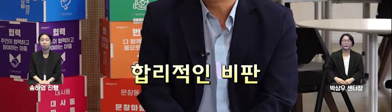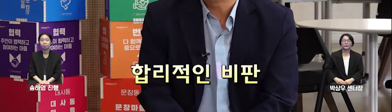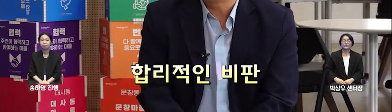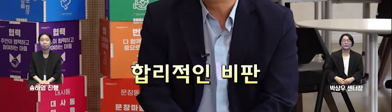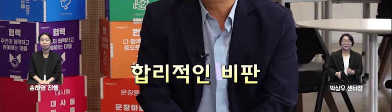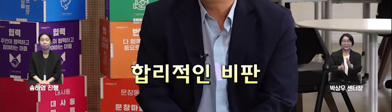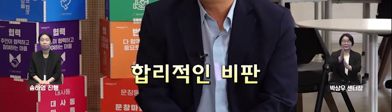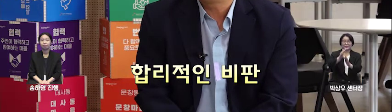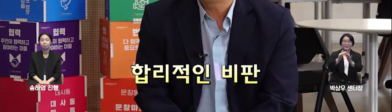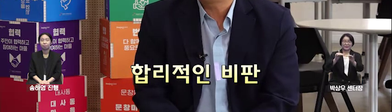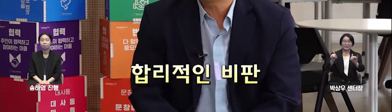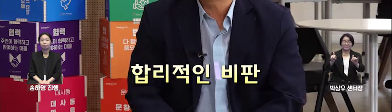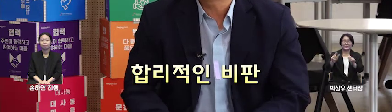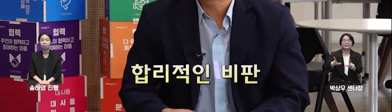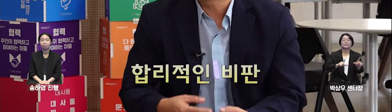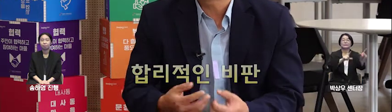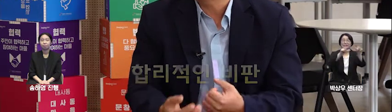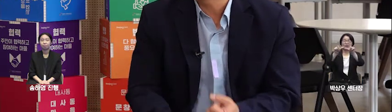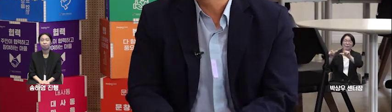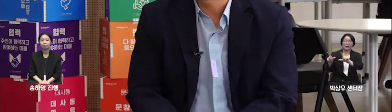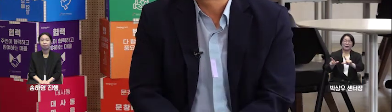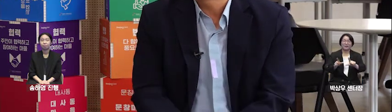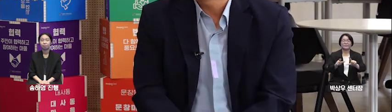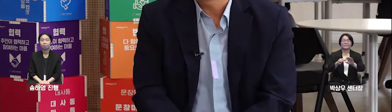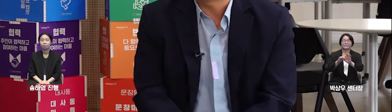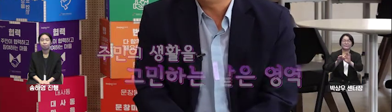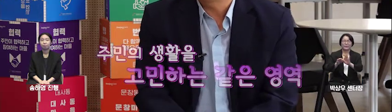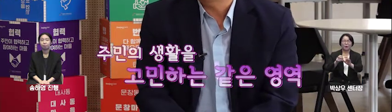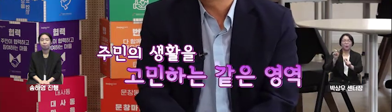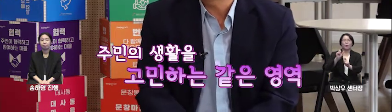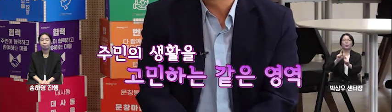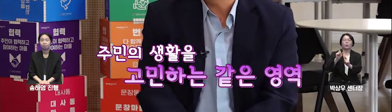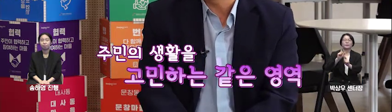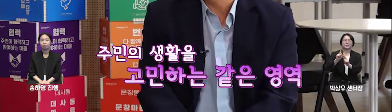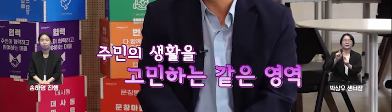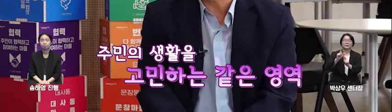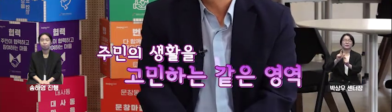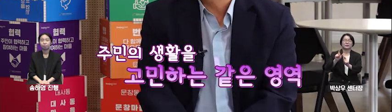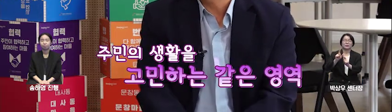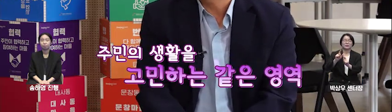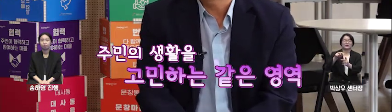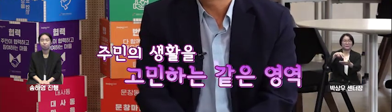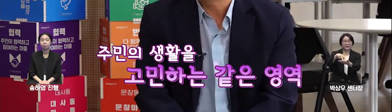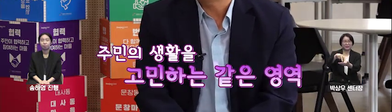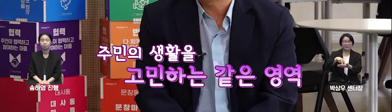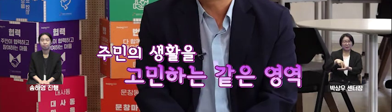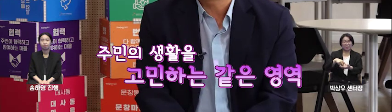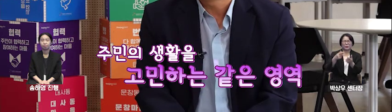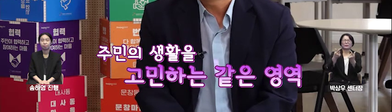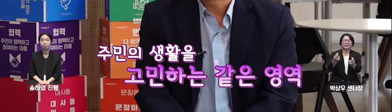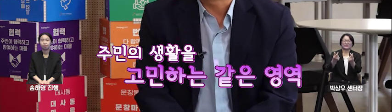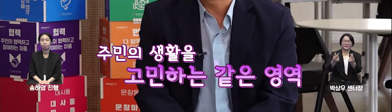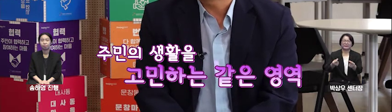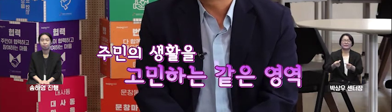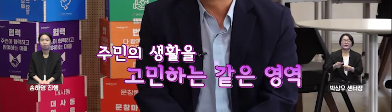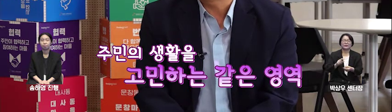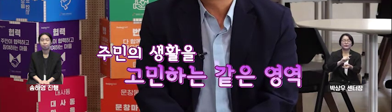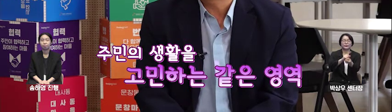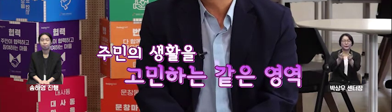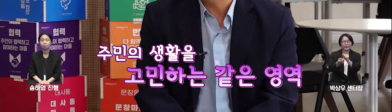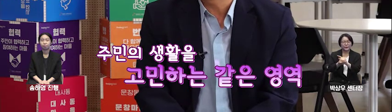보면 주민의 생활에 대해서 고민하는 것은 저는 같다라고 보여집니다. 그래서